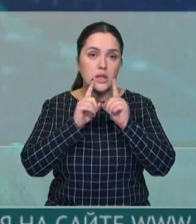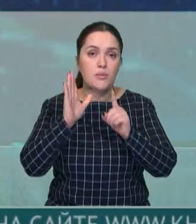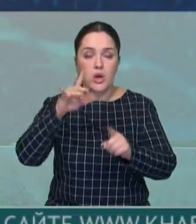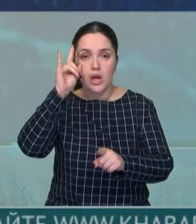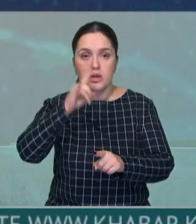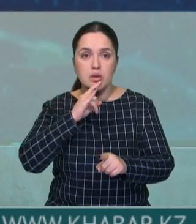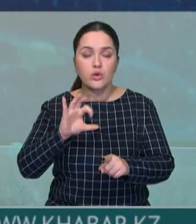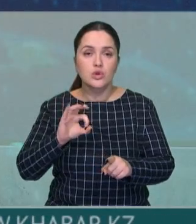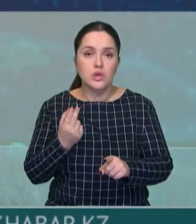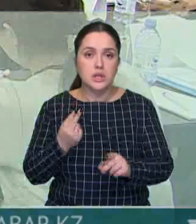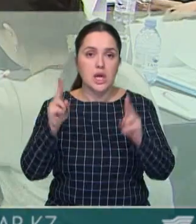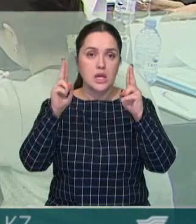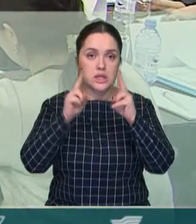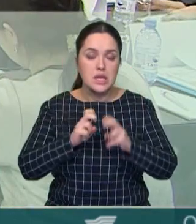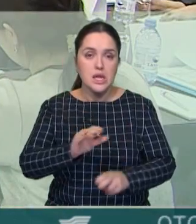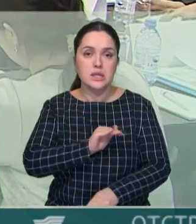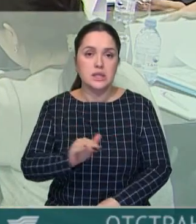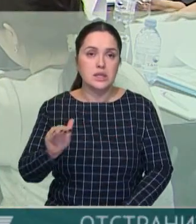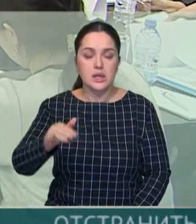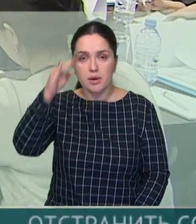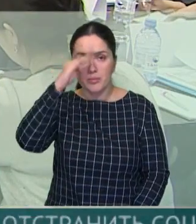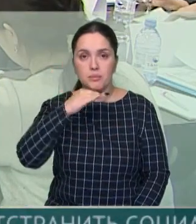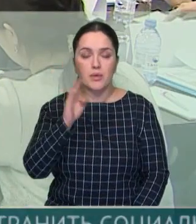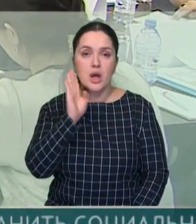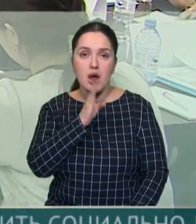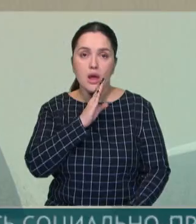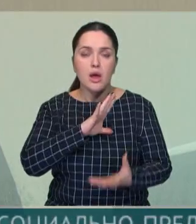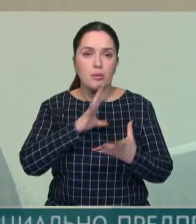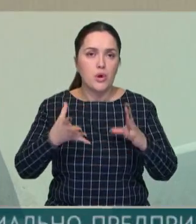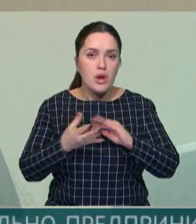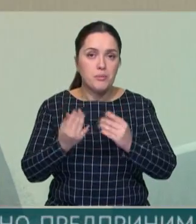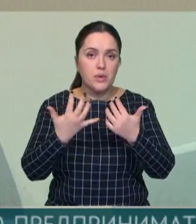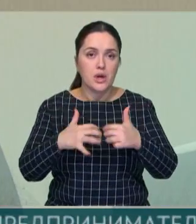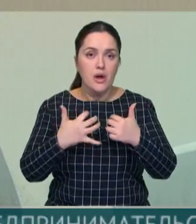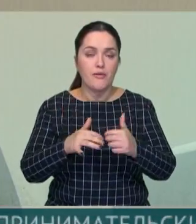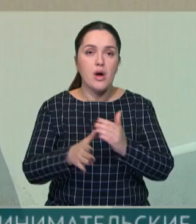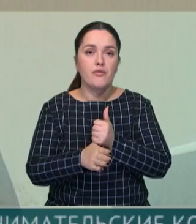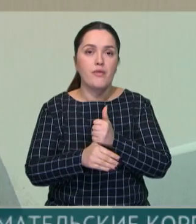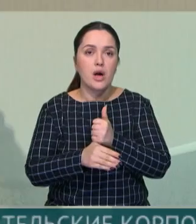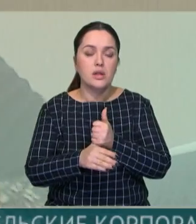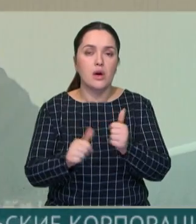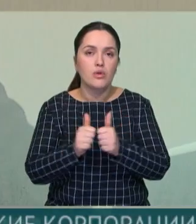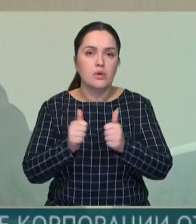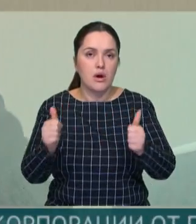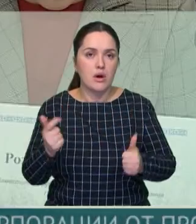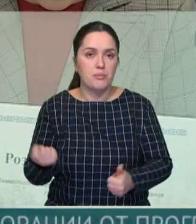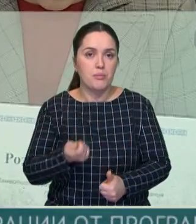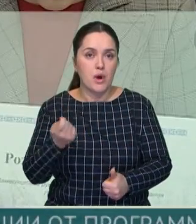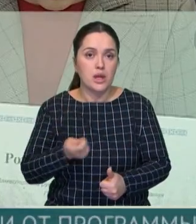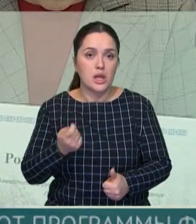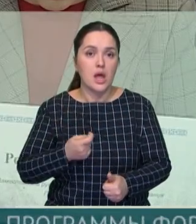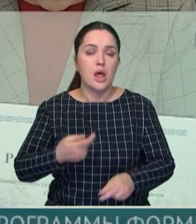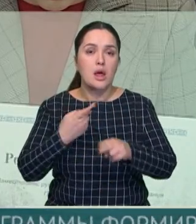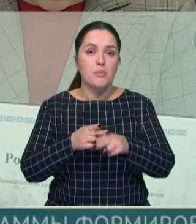в Казахстане проведут социологические исследования детей и родителей. По статистике, в Атырау расходятся гораздо реже. А